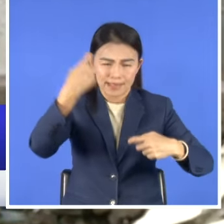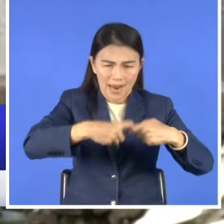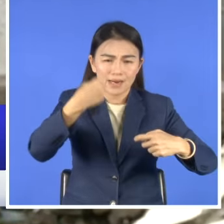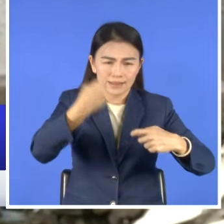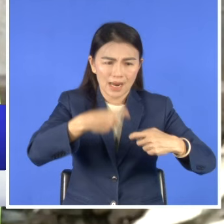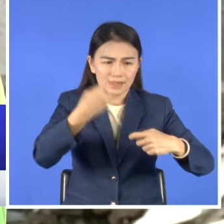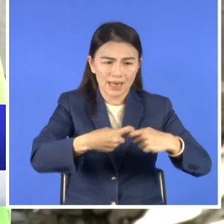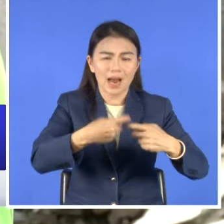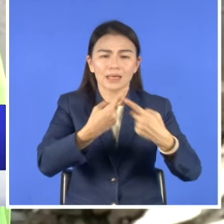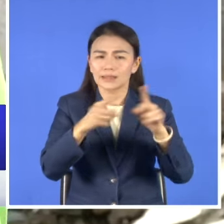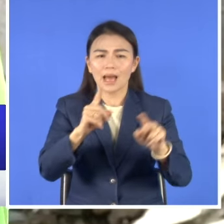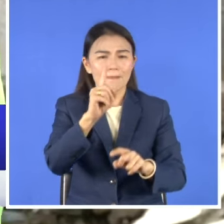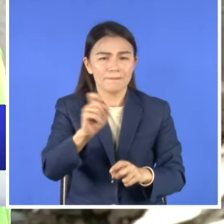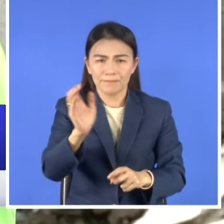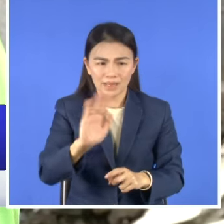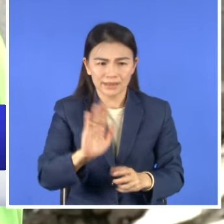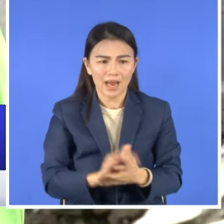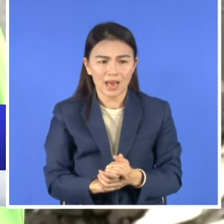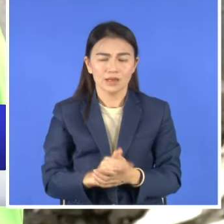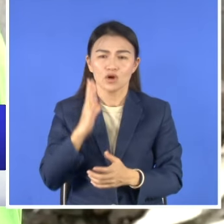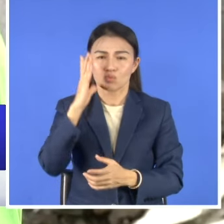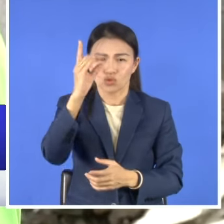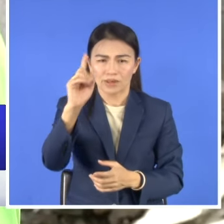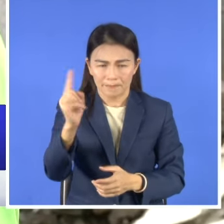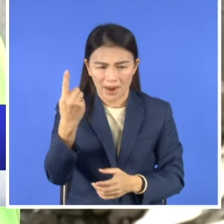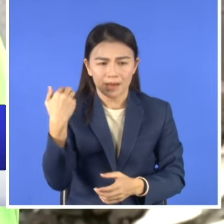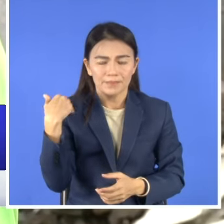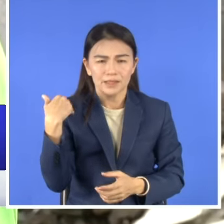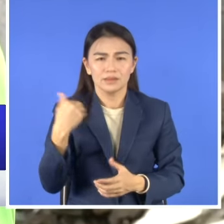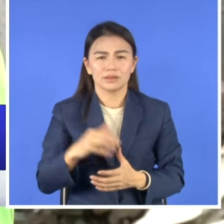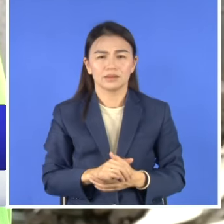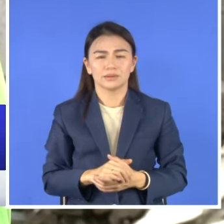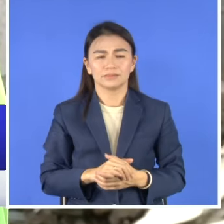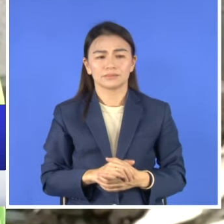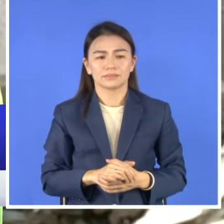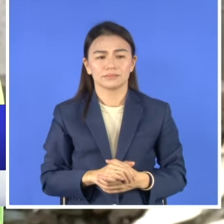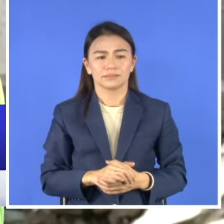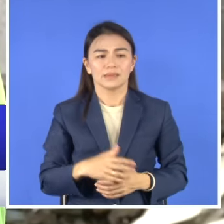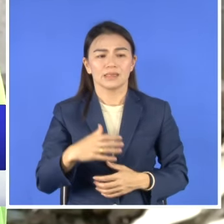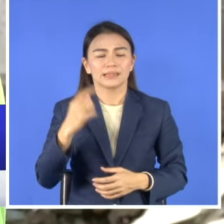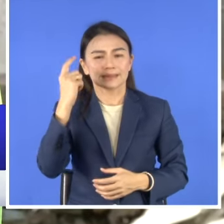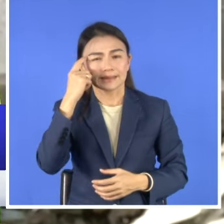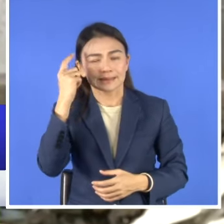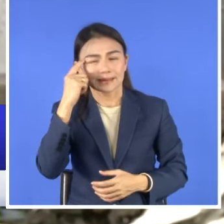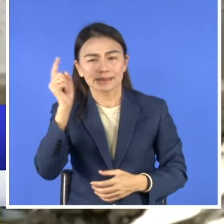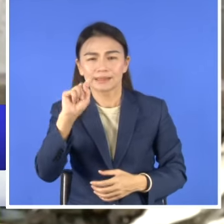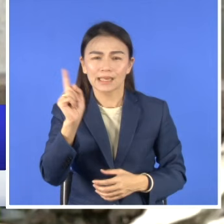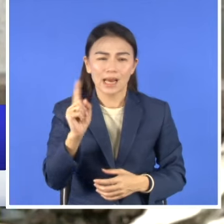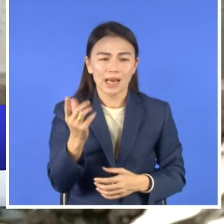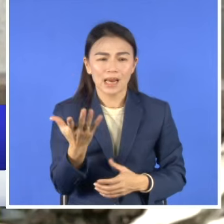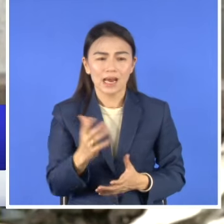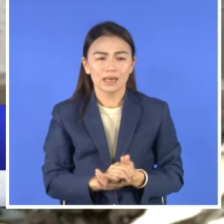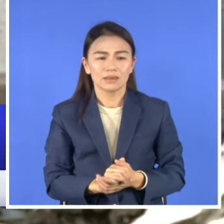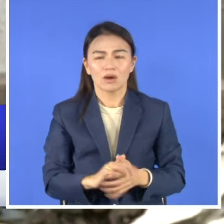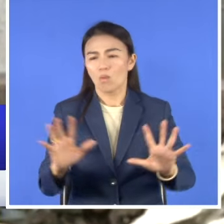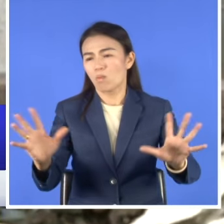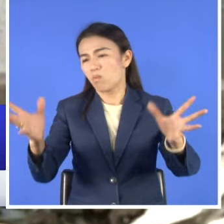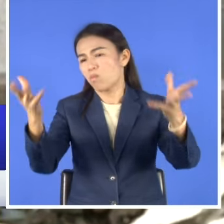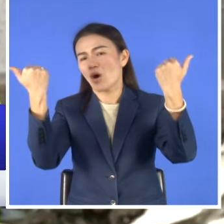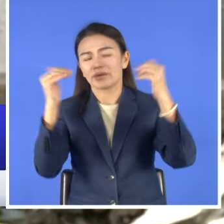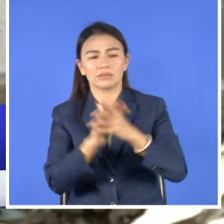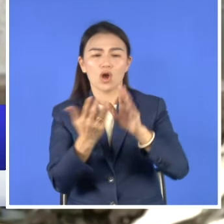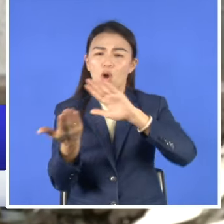ไงก็ยังอยู่ครับยังก็ยังมีพรุ่งนี้อนะฮะคือคือเราอยากคิดว่าเราทุกอย่างหายไป